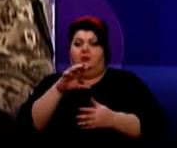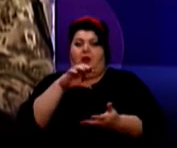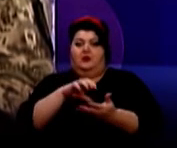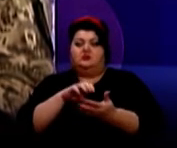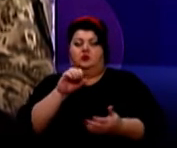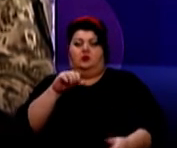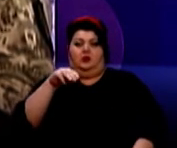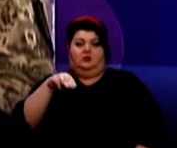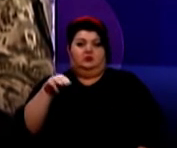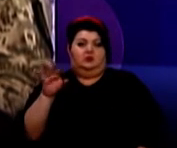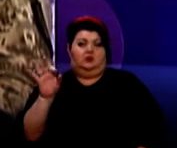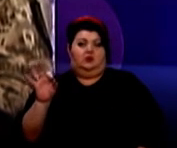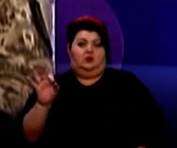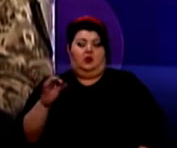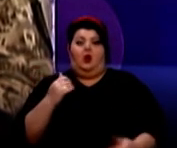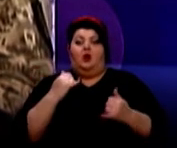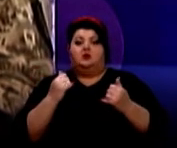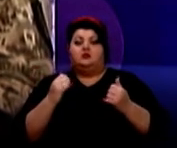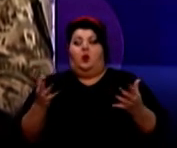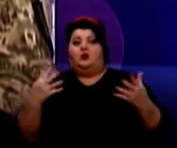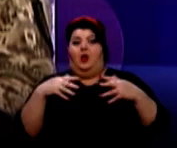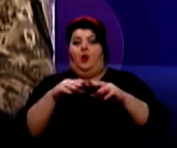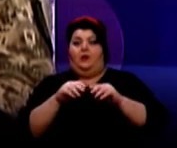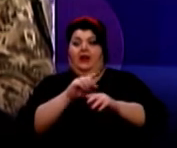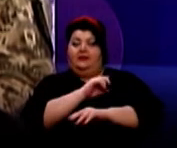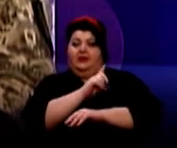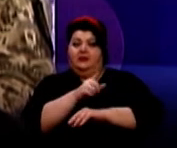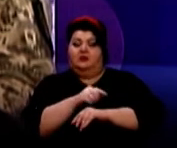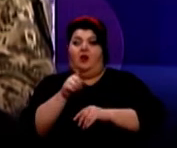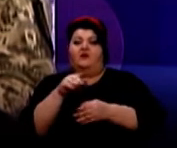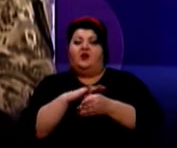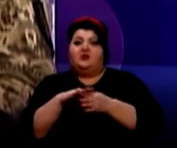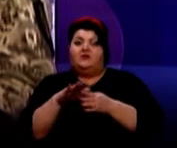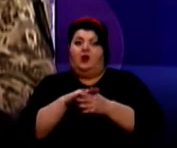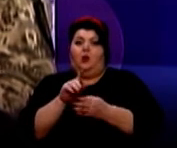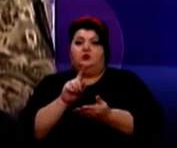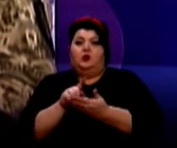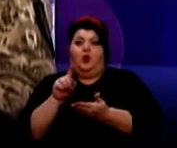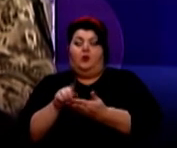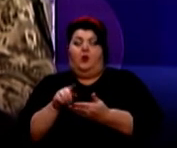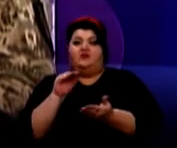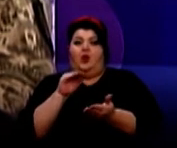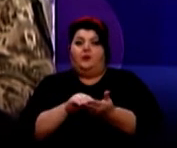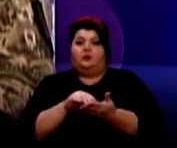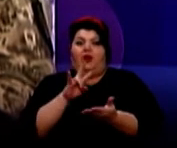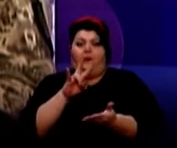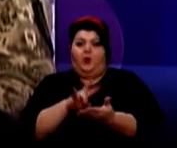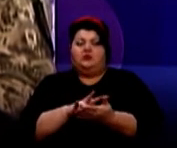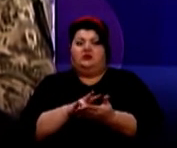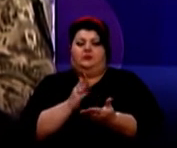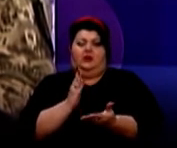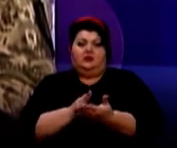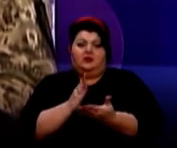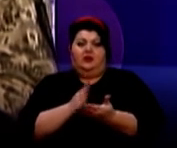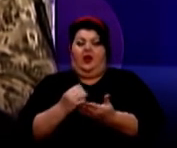проведення антитерористичної операції, а сьогодні об'єднаних сил. Вони виконують обов'язки в пункті постійної дислокації